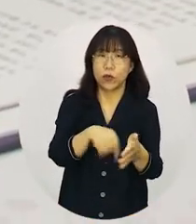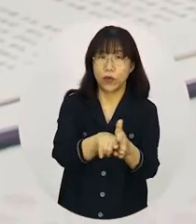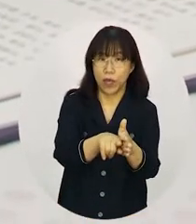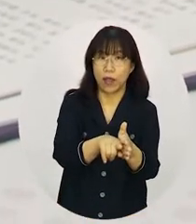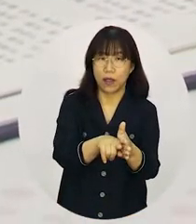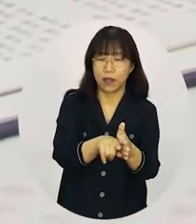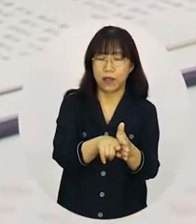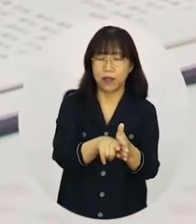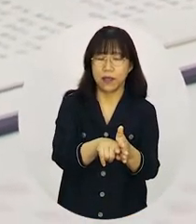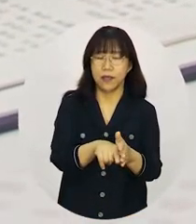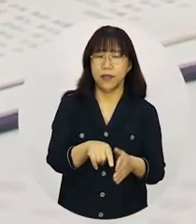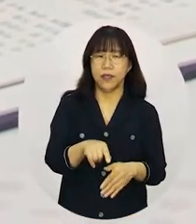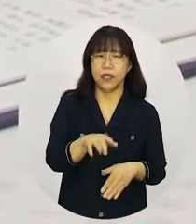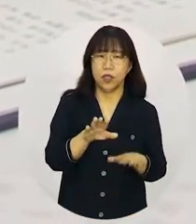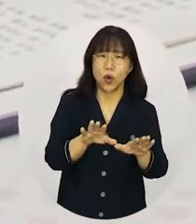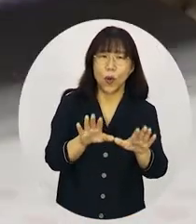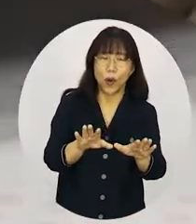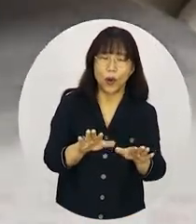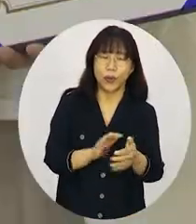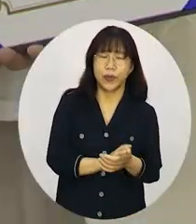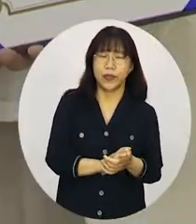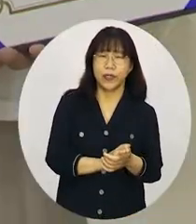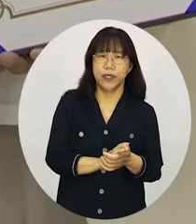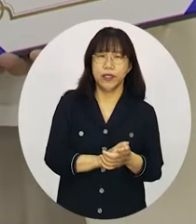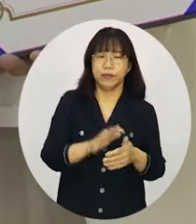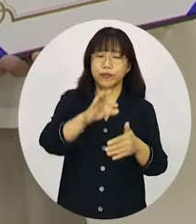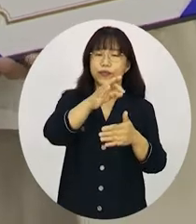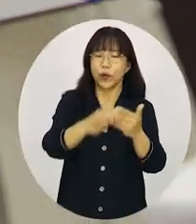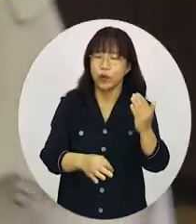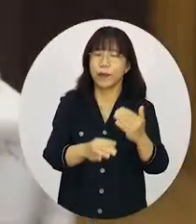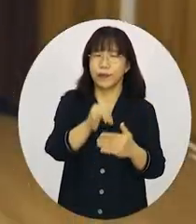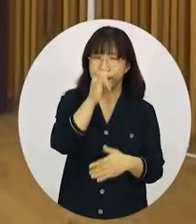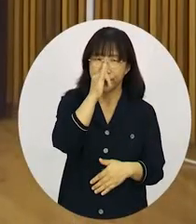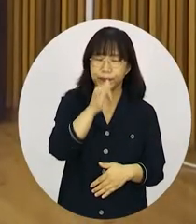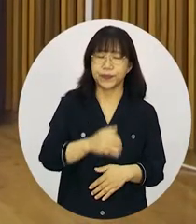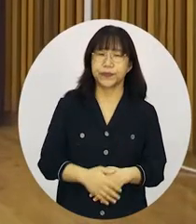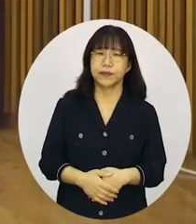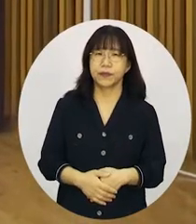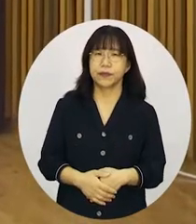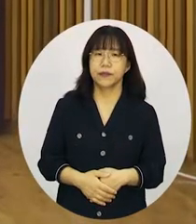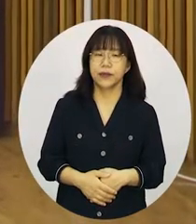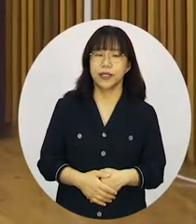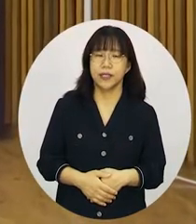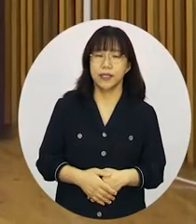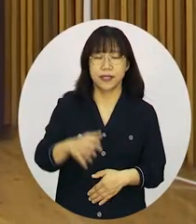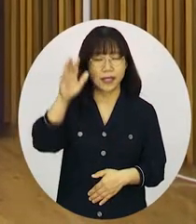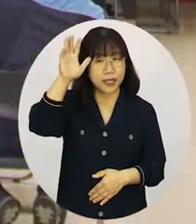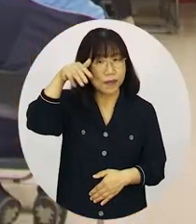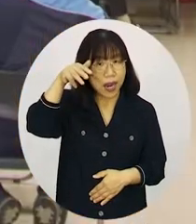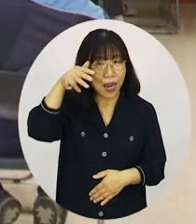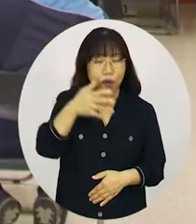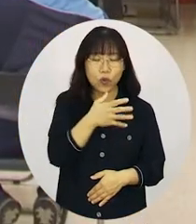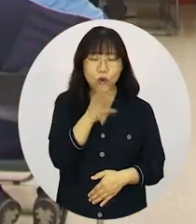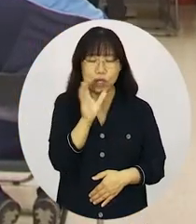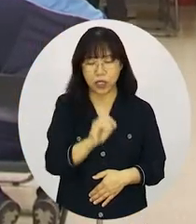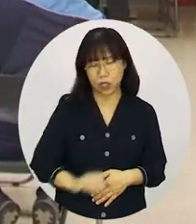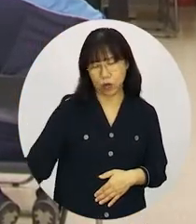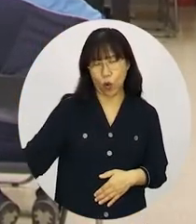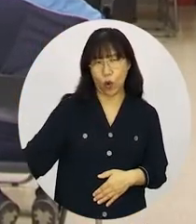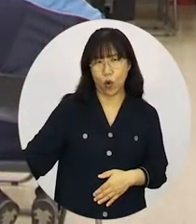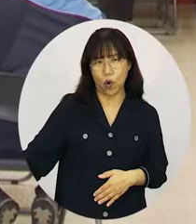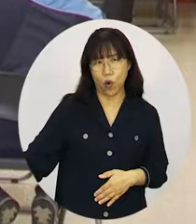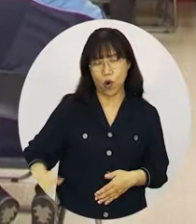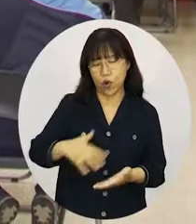위한 구체적인 대응 매뉴얼로 이번 두루살핀 포유 프로젝트를 기획하게 됐습니다. 치매 어르신 실종